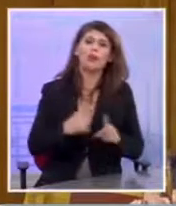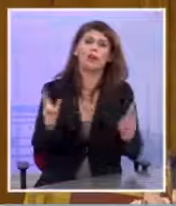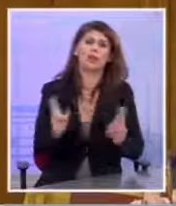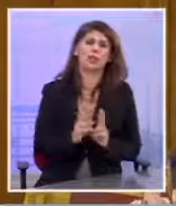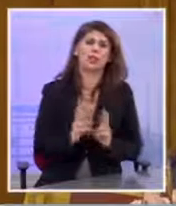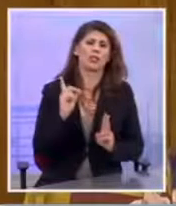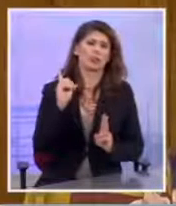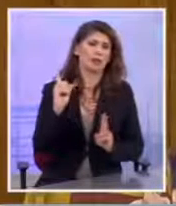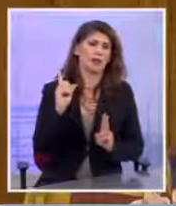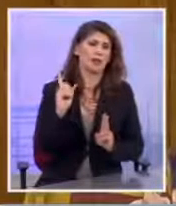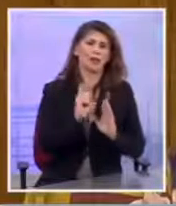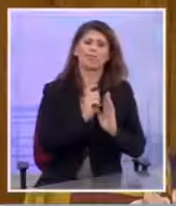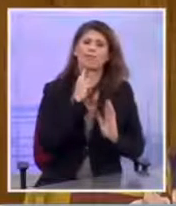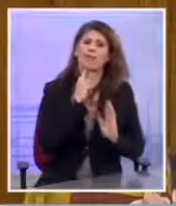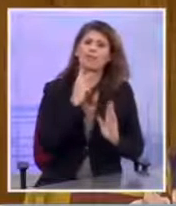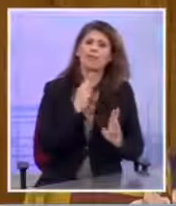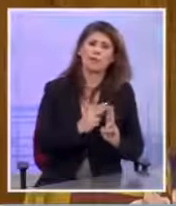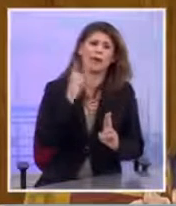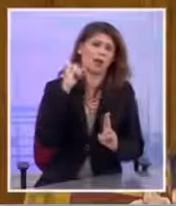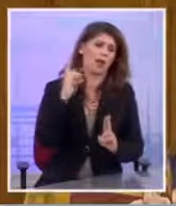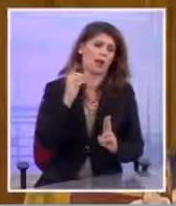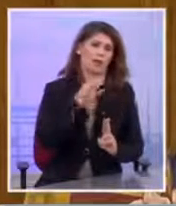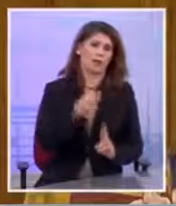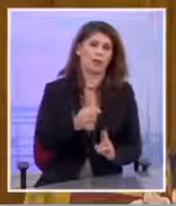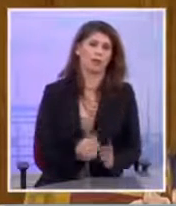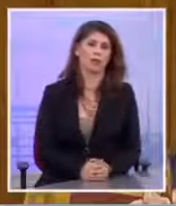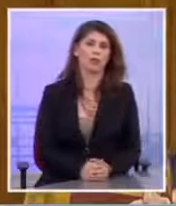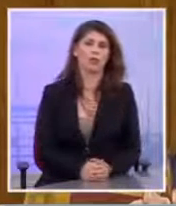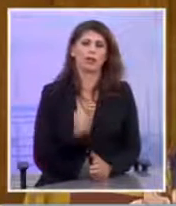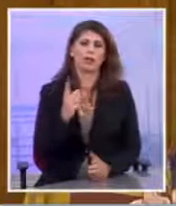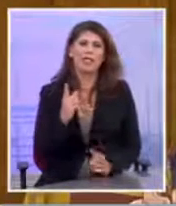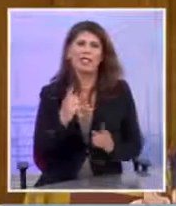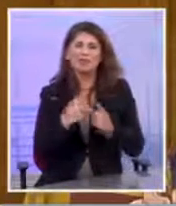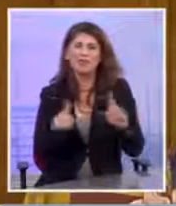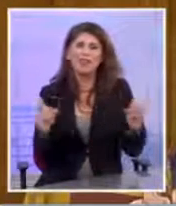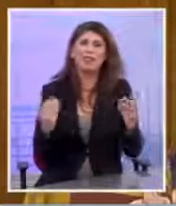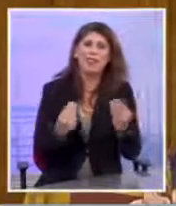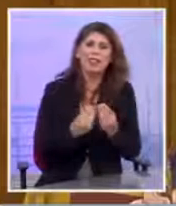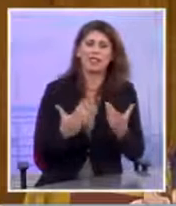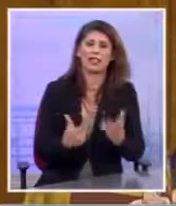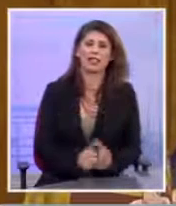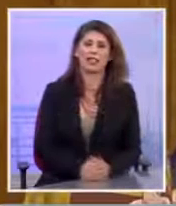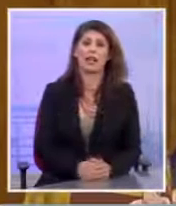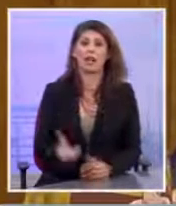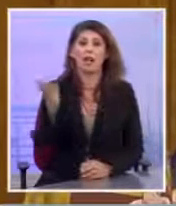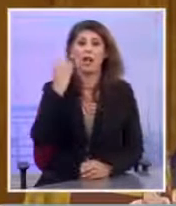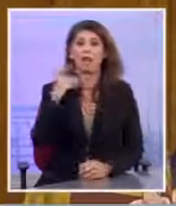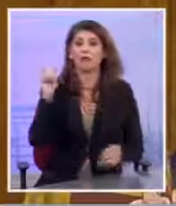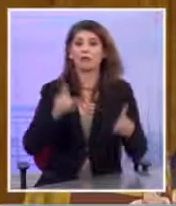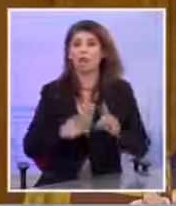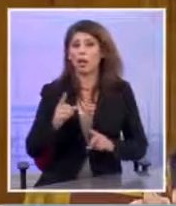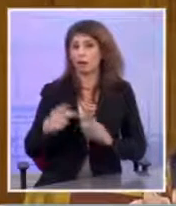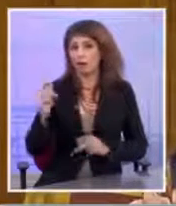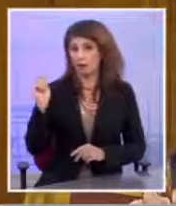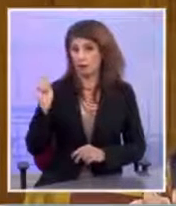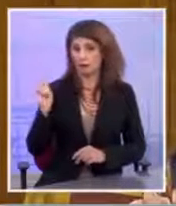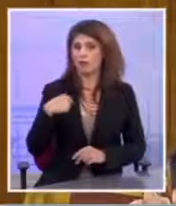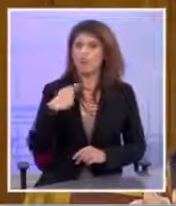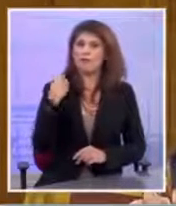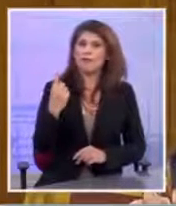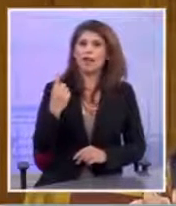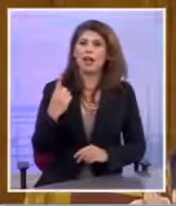σε μία επισήμαση. Στην επισήμαση, μάλλον μιας αντίφασης. Ακούμε από ορισμένα συνάμεις αντιπολίτευσης μία